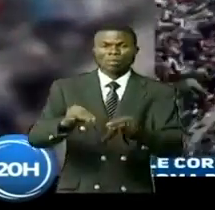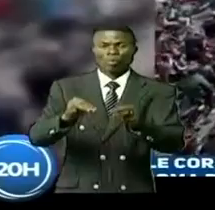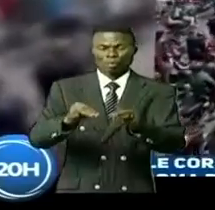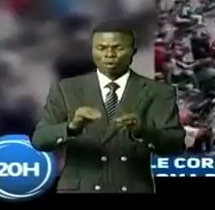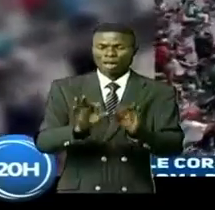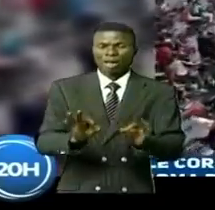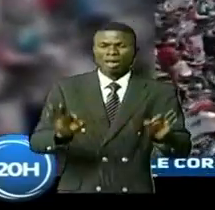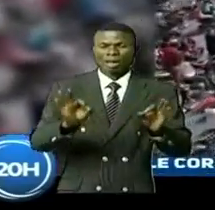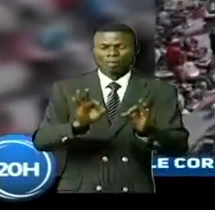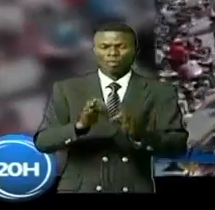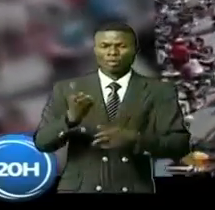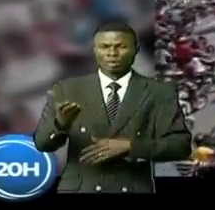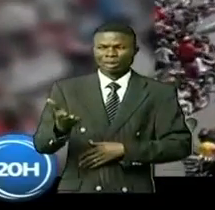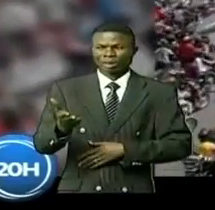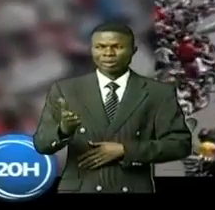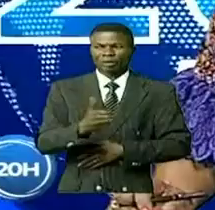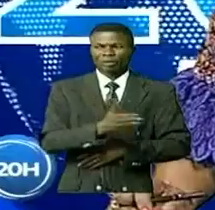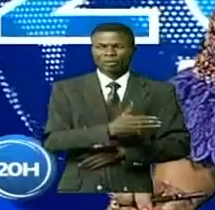approprié.